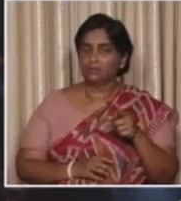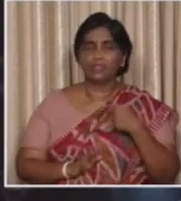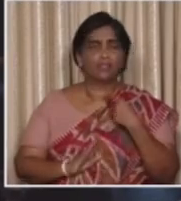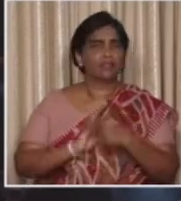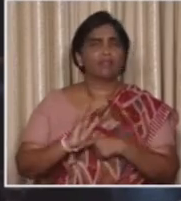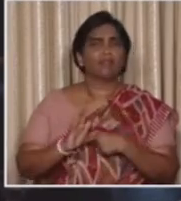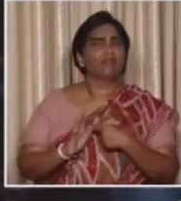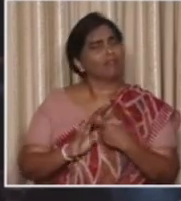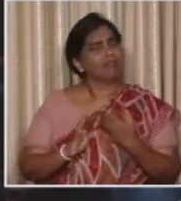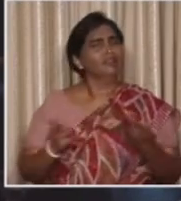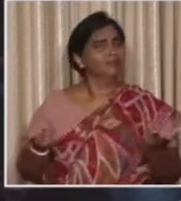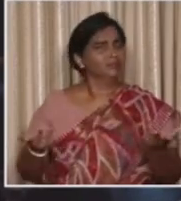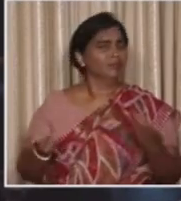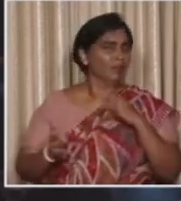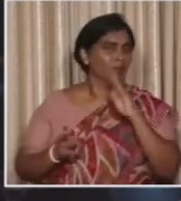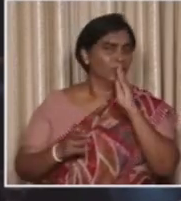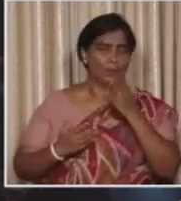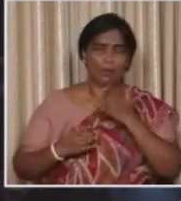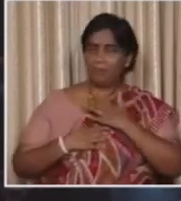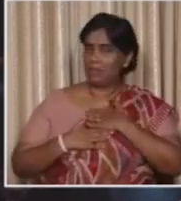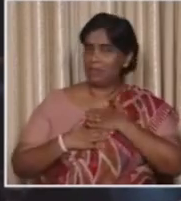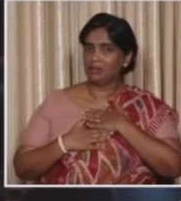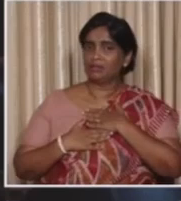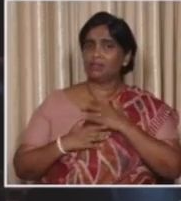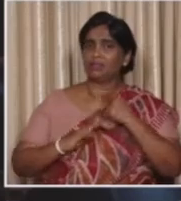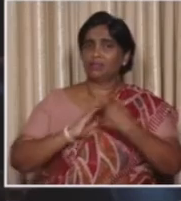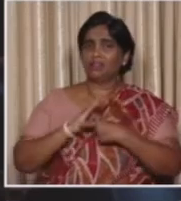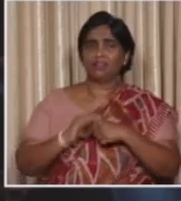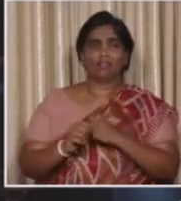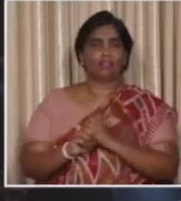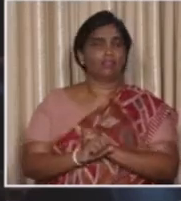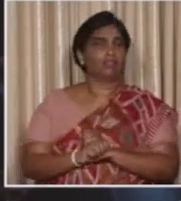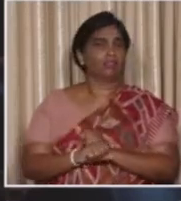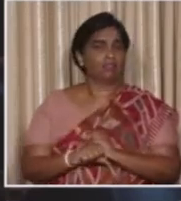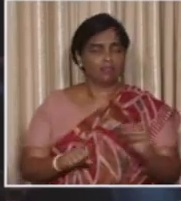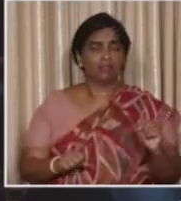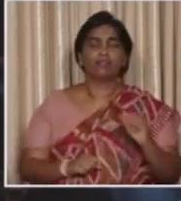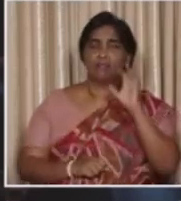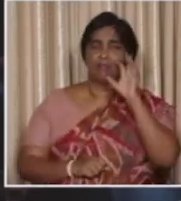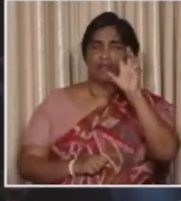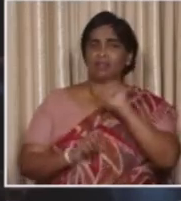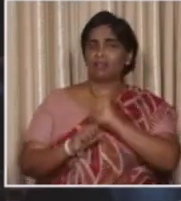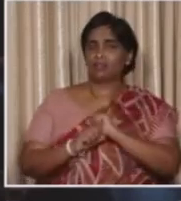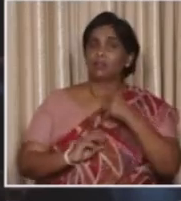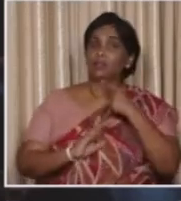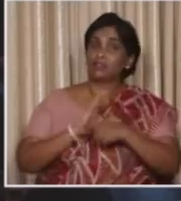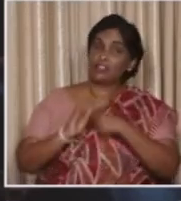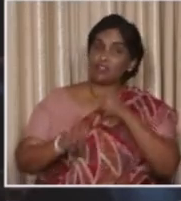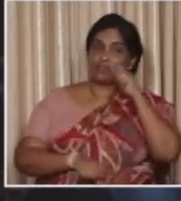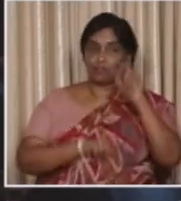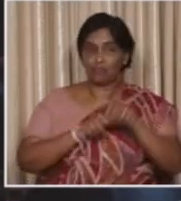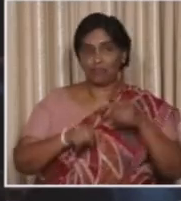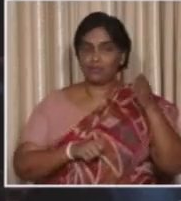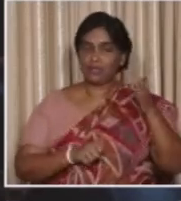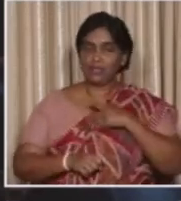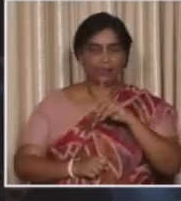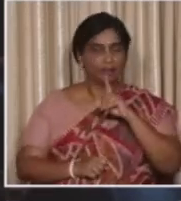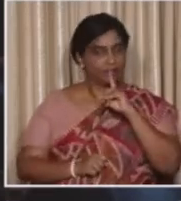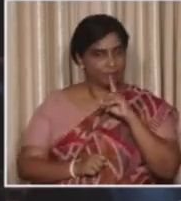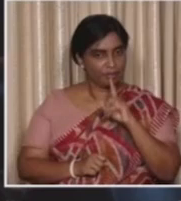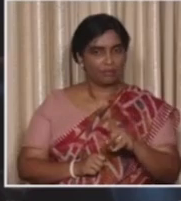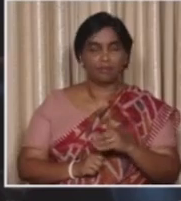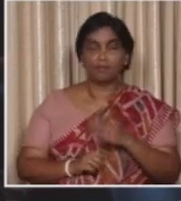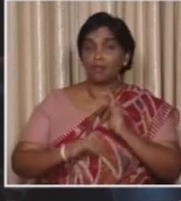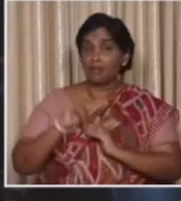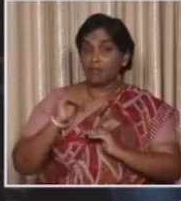රටක් නැහැති, තමන්ගෙම කියලා රටක් නැති තත්ත්වේ. අපි කිව්වට ශ්‍රී ලාංකික පුරවැසියෝ කියලා